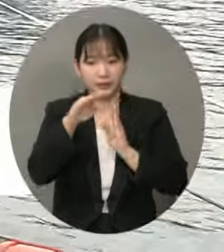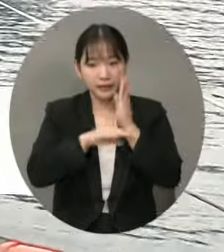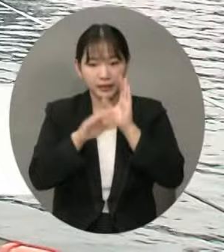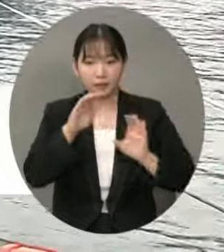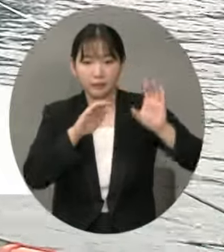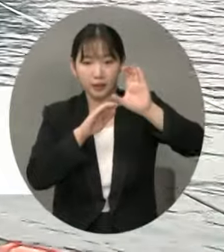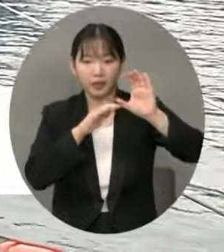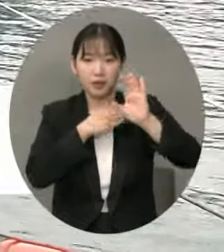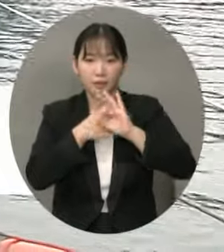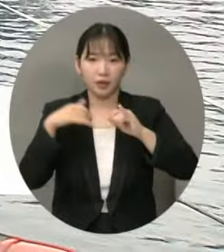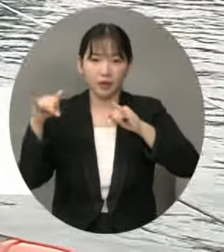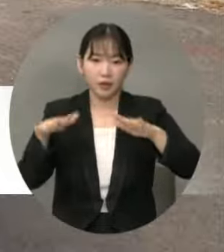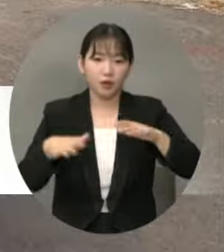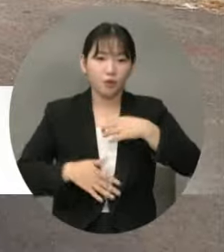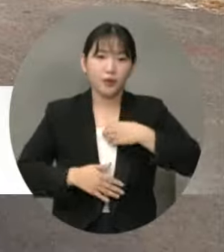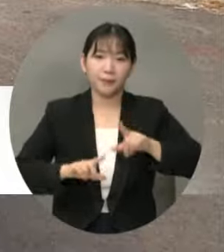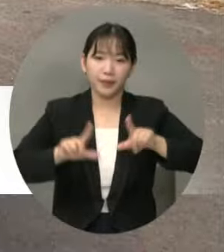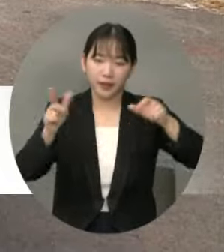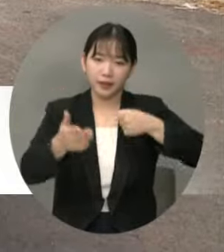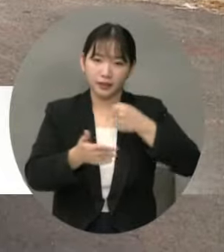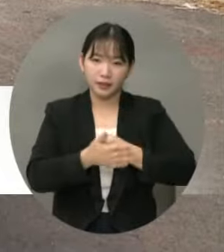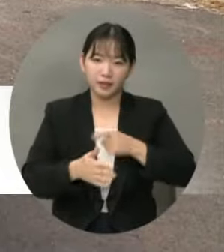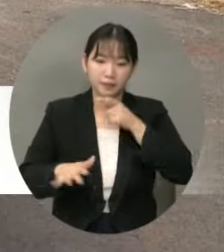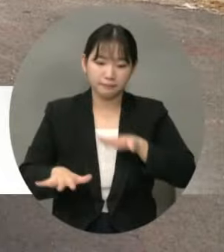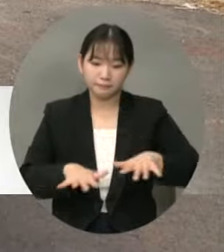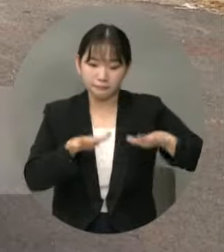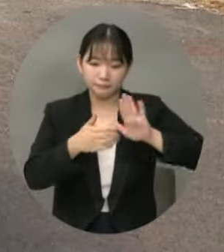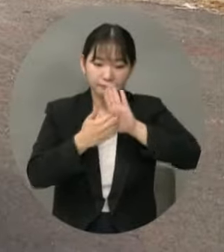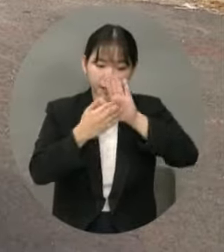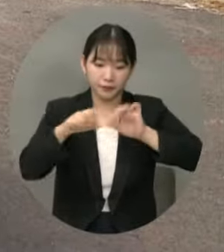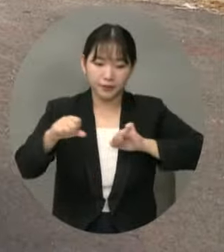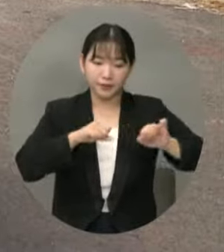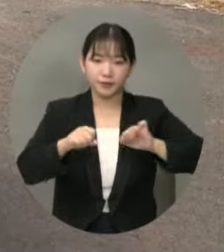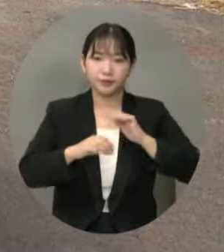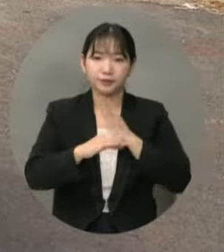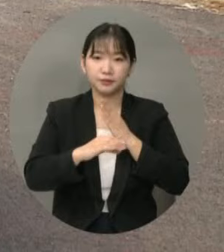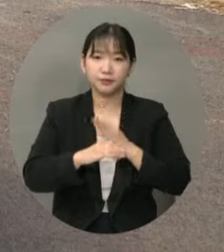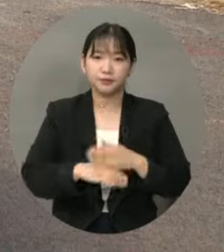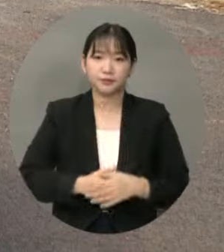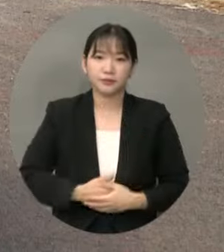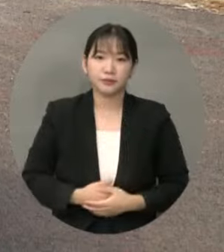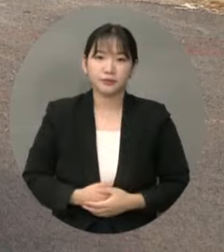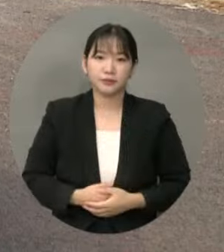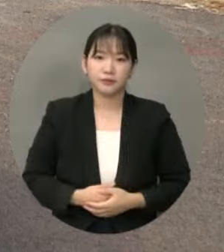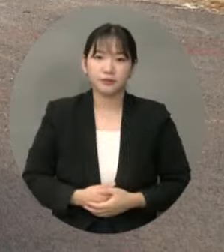경우 해수 위험일로 지정하고 침수 피해 예방 활동에 나서고 있습니다.